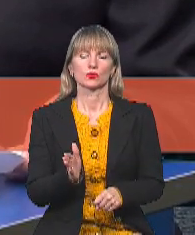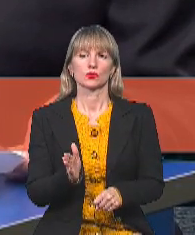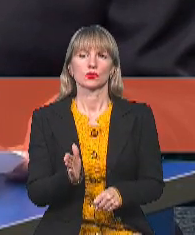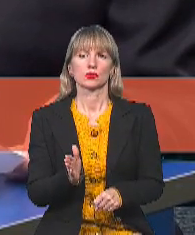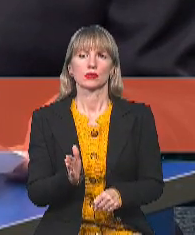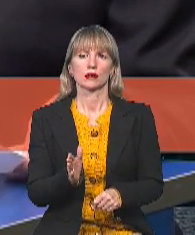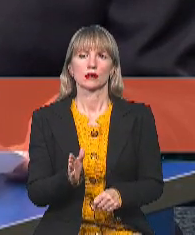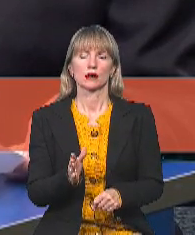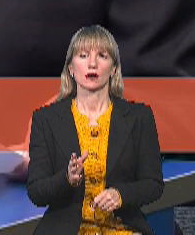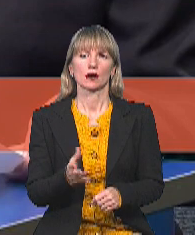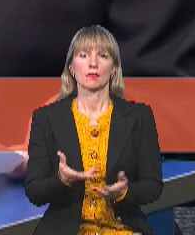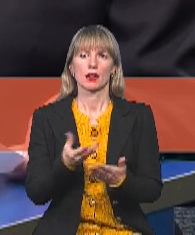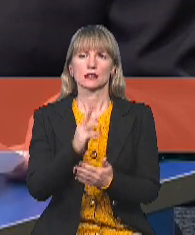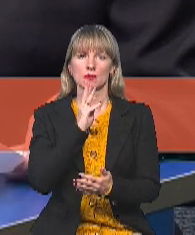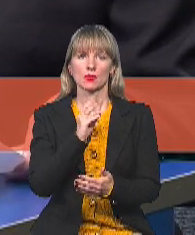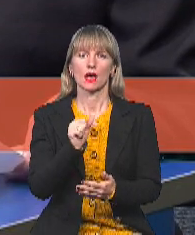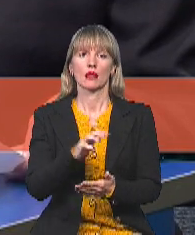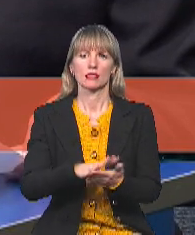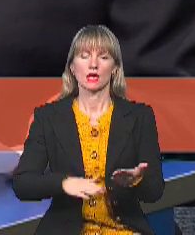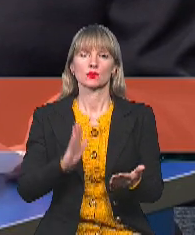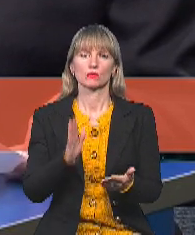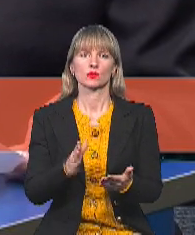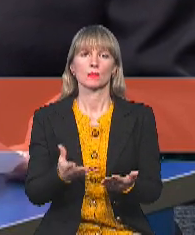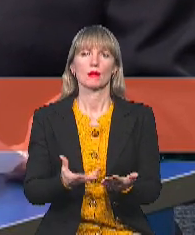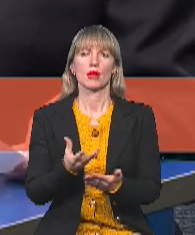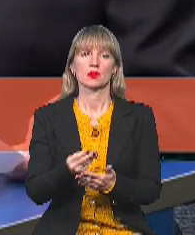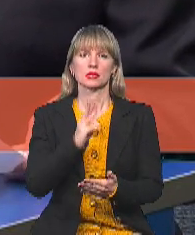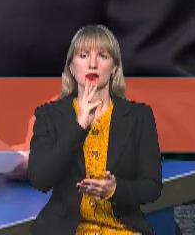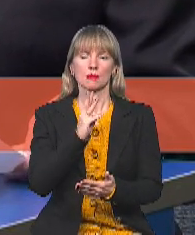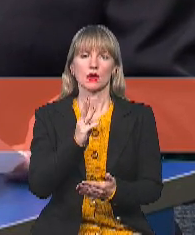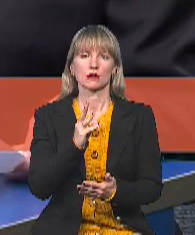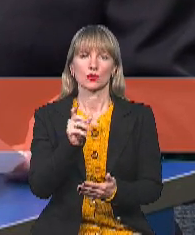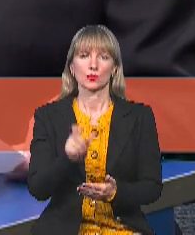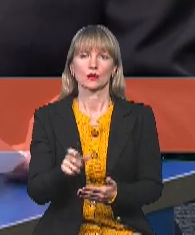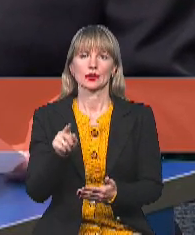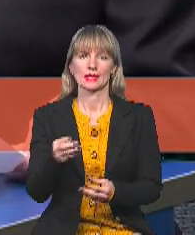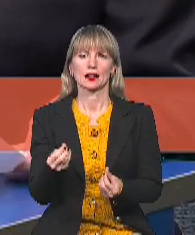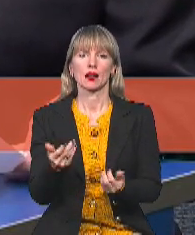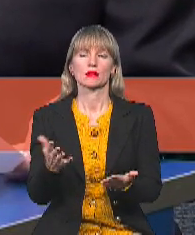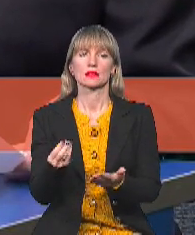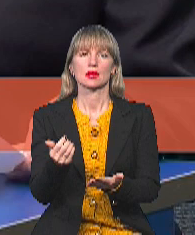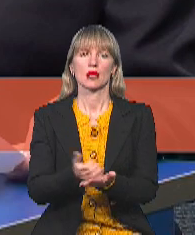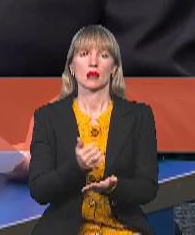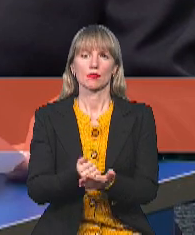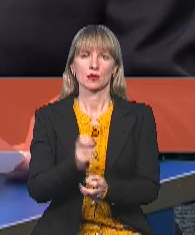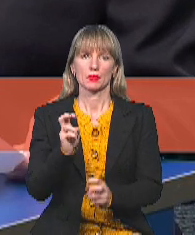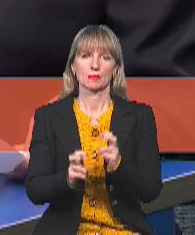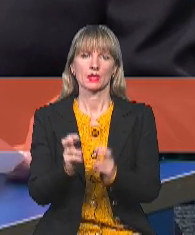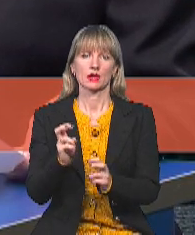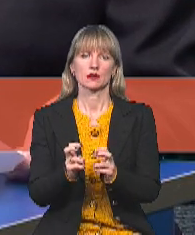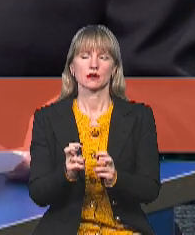которую можно будет погашать заработную плату. А дальше мы будем рассчитываться с сотрудниками теми деньгами, которые заработает само